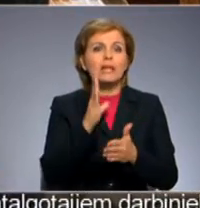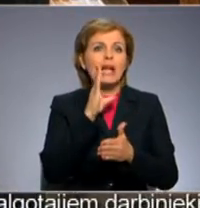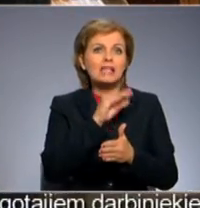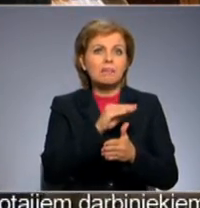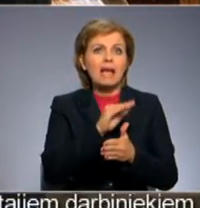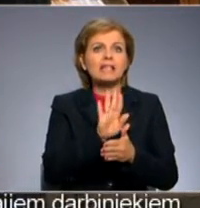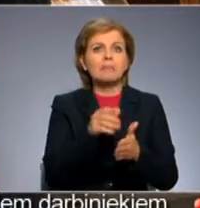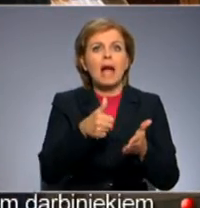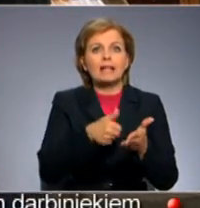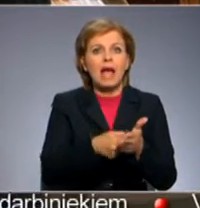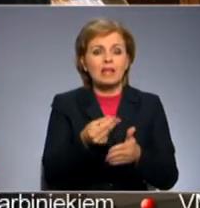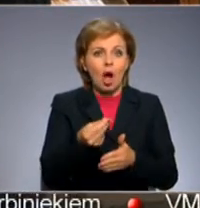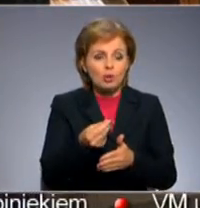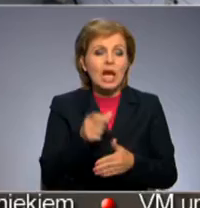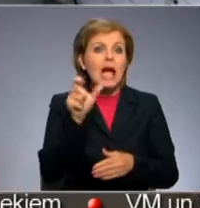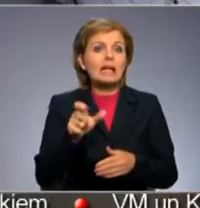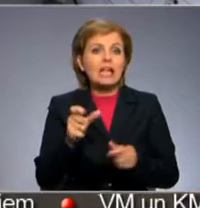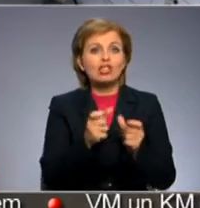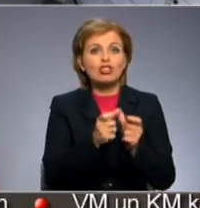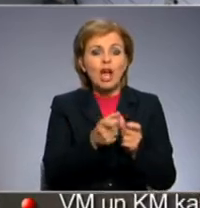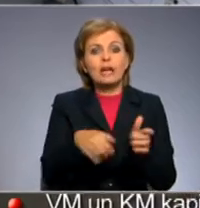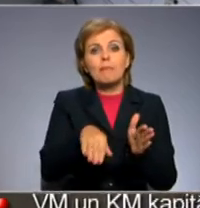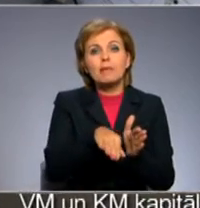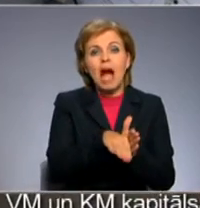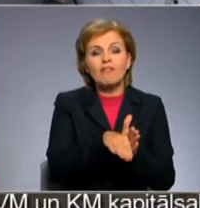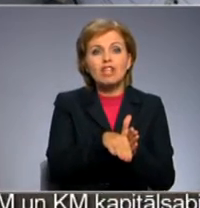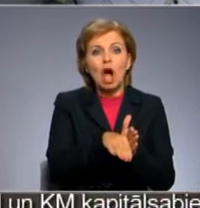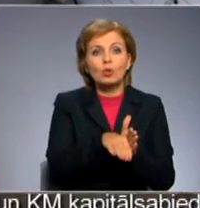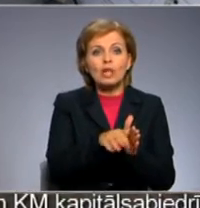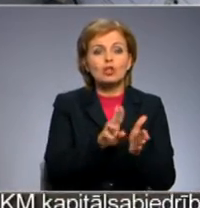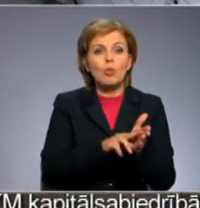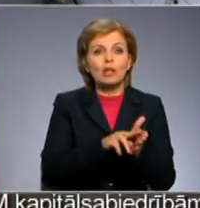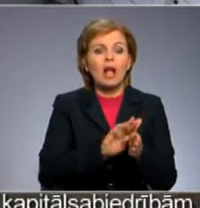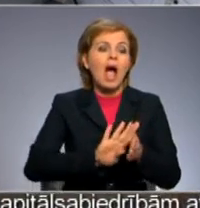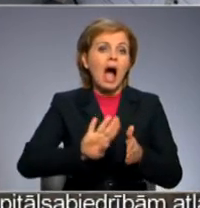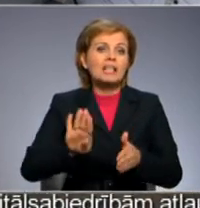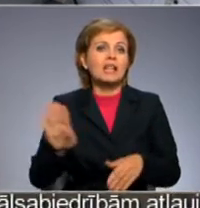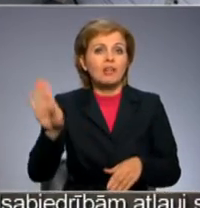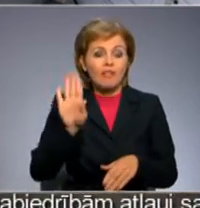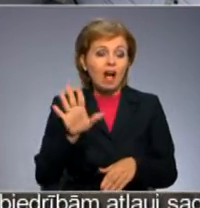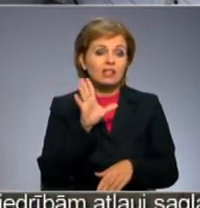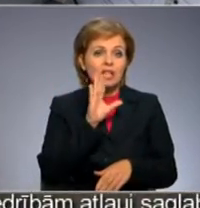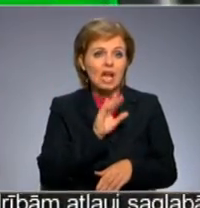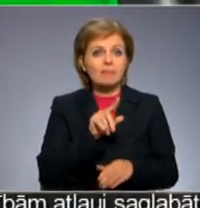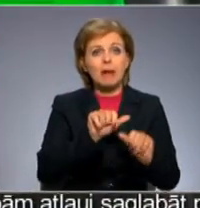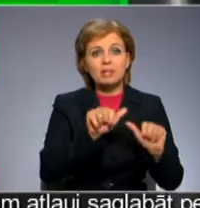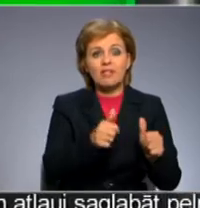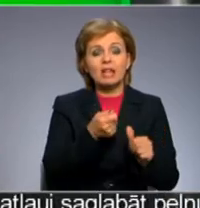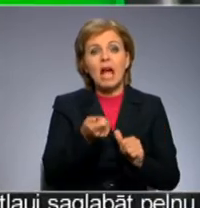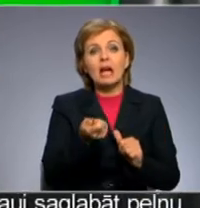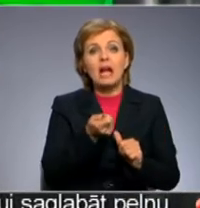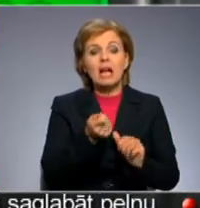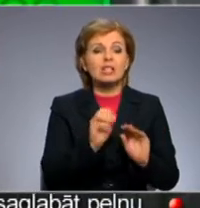Parasti klients, saņemot čekus, pārliecināt, ka pievienotās vērtības nodoklis aizies valstī. Taču iespējams arī variants, kad kases